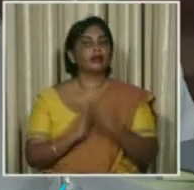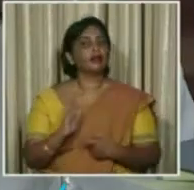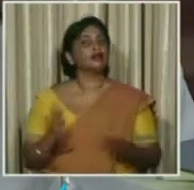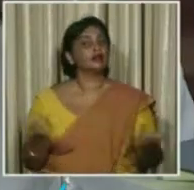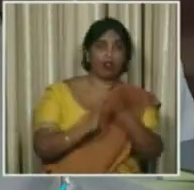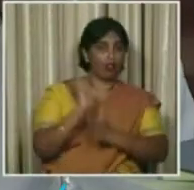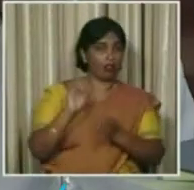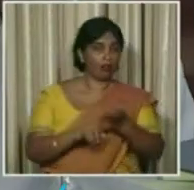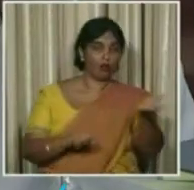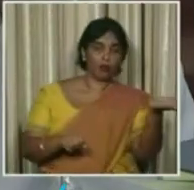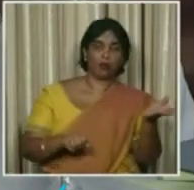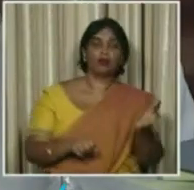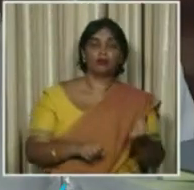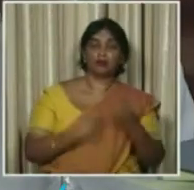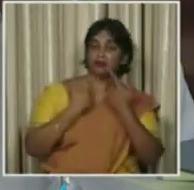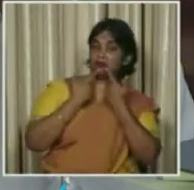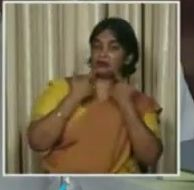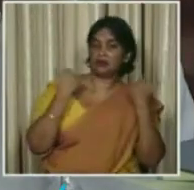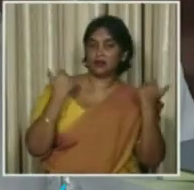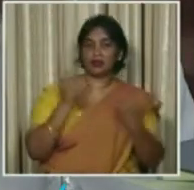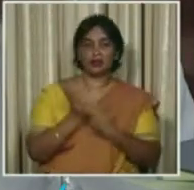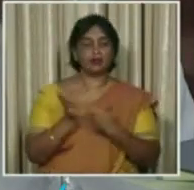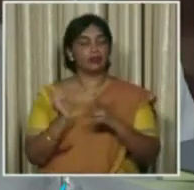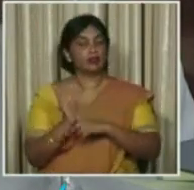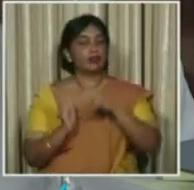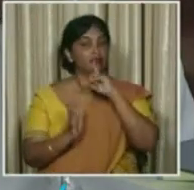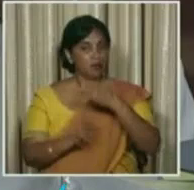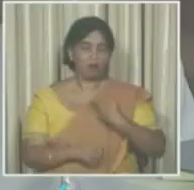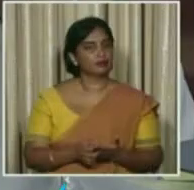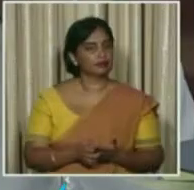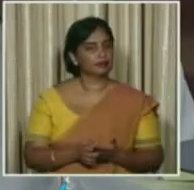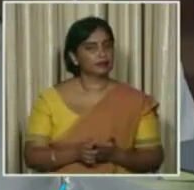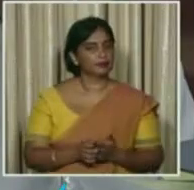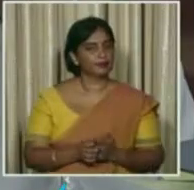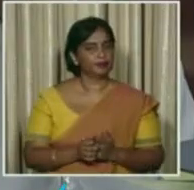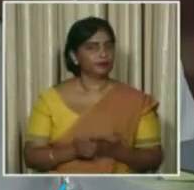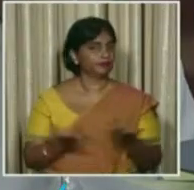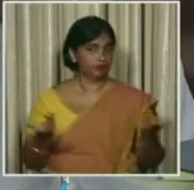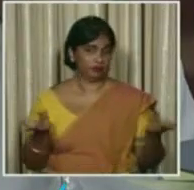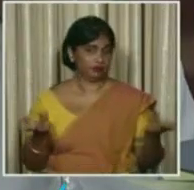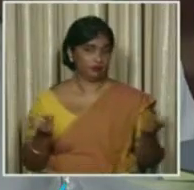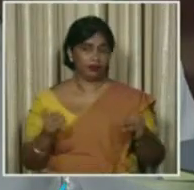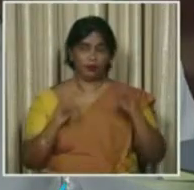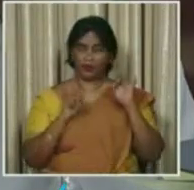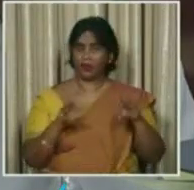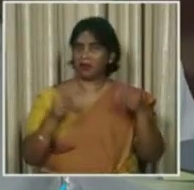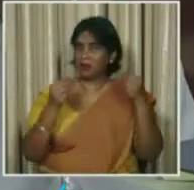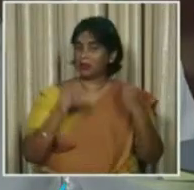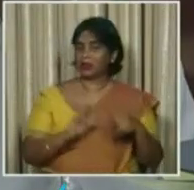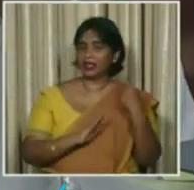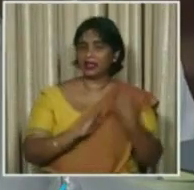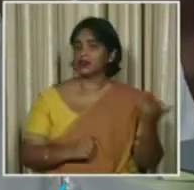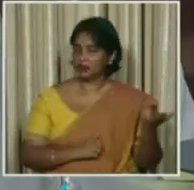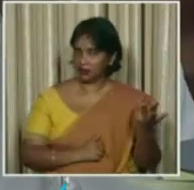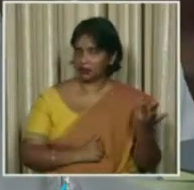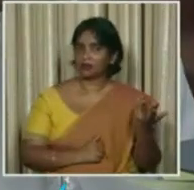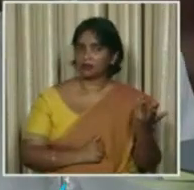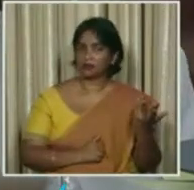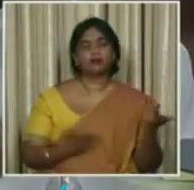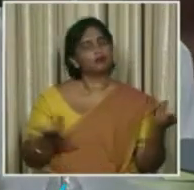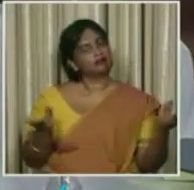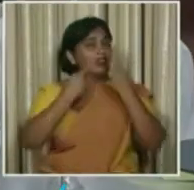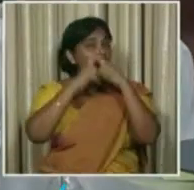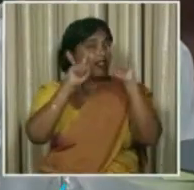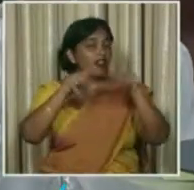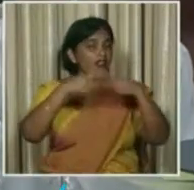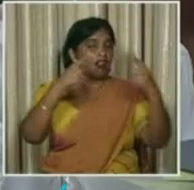මැතිතුමා කොණීතිය. ඔව් උජාරුවට ටීවී එකට ඇවිල්ලා කිව්වා බග් ගැහුව තමයි කිව්වා. ඉතින් මේ වගේ සුළු දෙයකටවත් නීතිය ක්‍රියාත්මක වෙන්නේ නැත්නම් ඉතින් ලොකු දේවල්